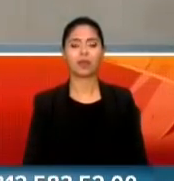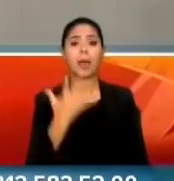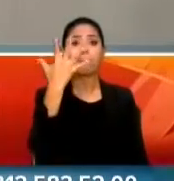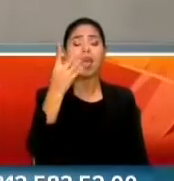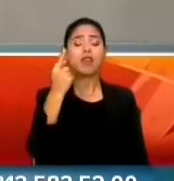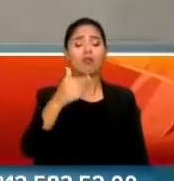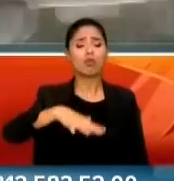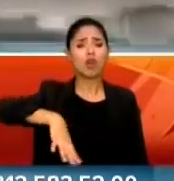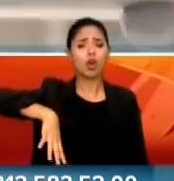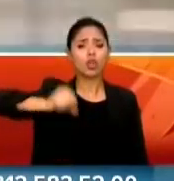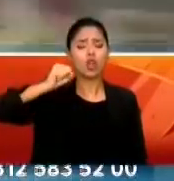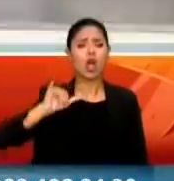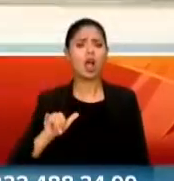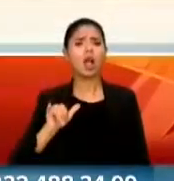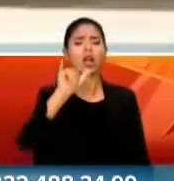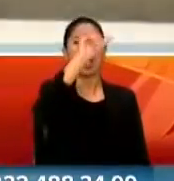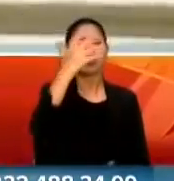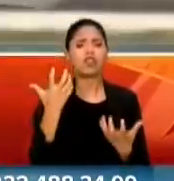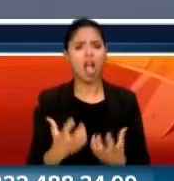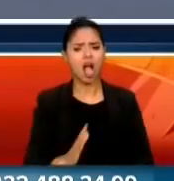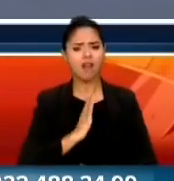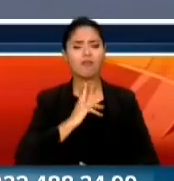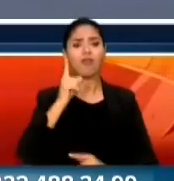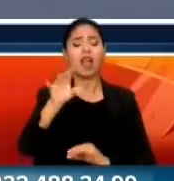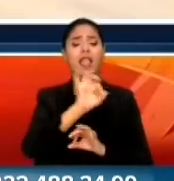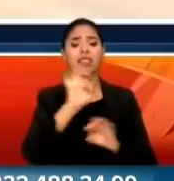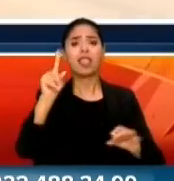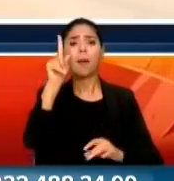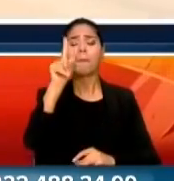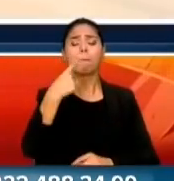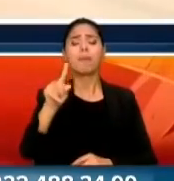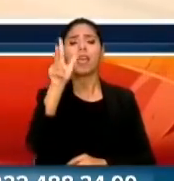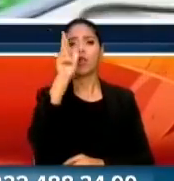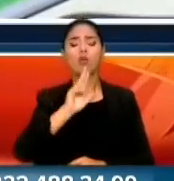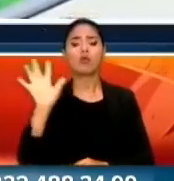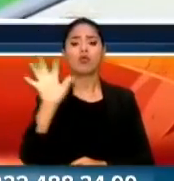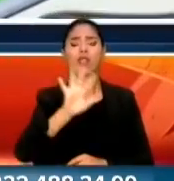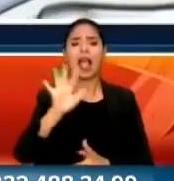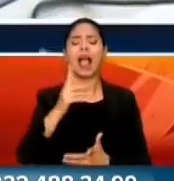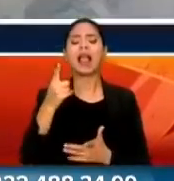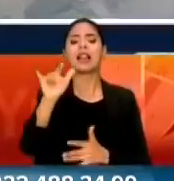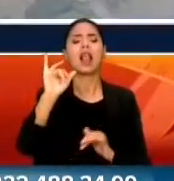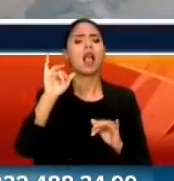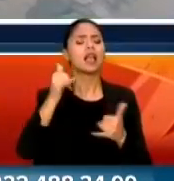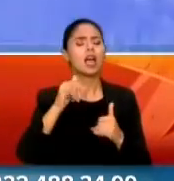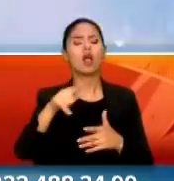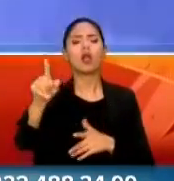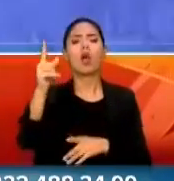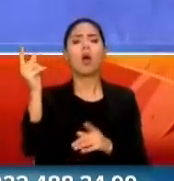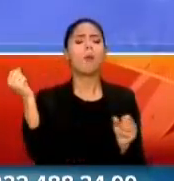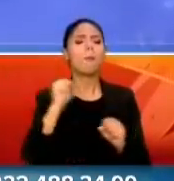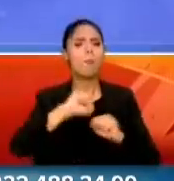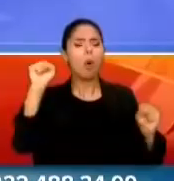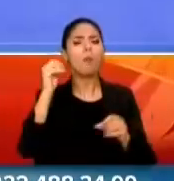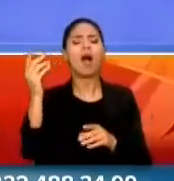5,5 ton kalkış ağırlığına ulaşabilen dev Akıncı TİHA tam 1350 kilogram kadar bomba, füze ve silah taşıyabilecek.